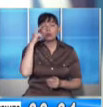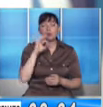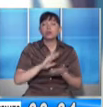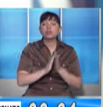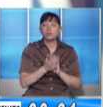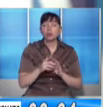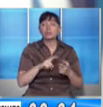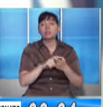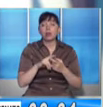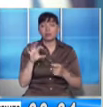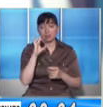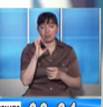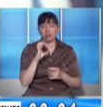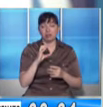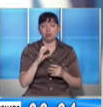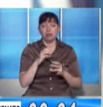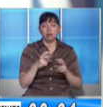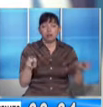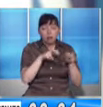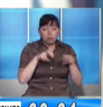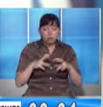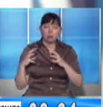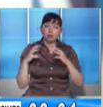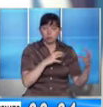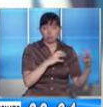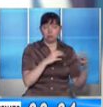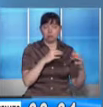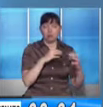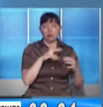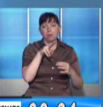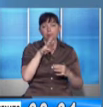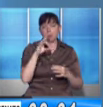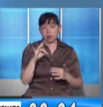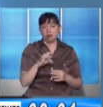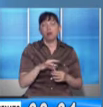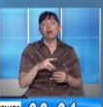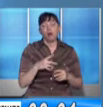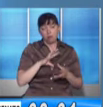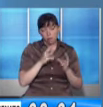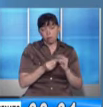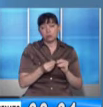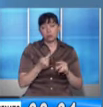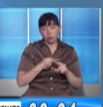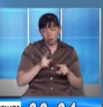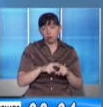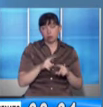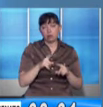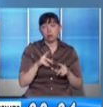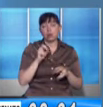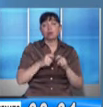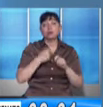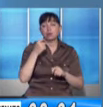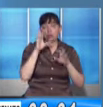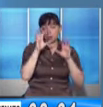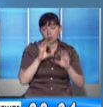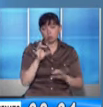situația legată de transportarea organizată a cetățenilor din stânga Nistrului la urne? Este o chestie contrar legislației Republicii Moldova. De ce credeți